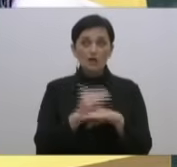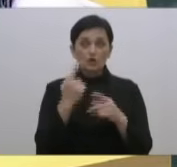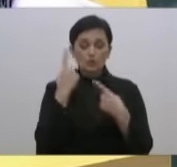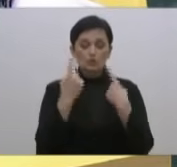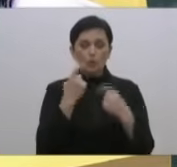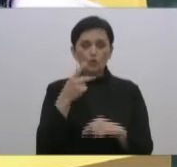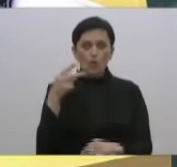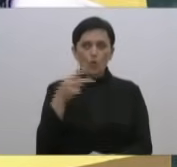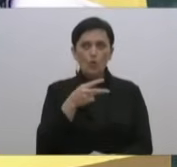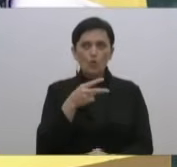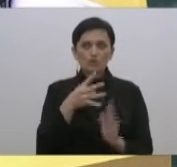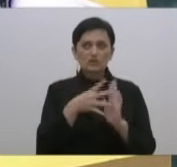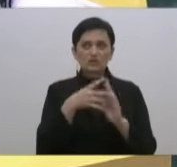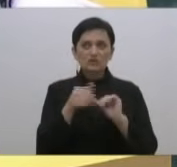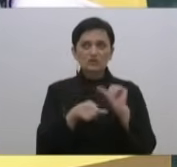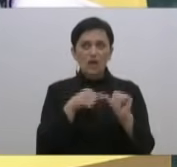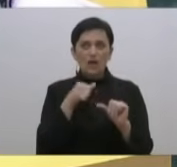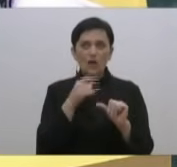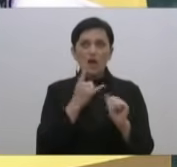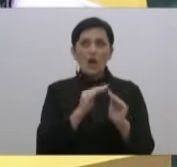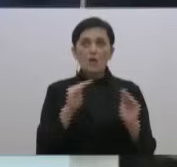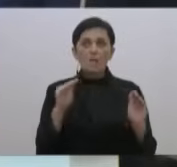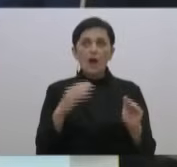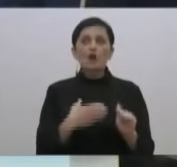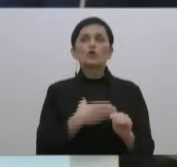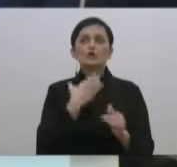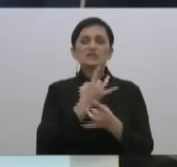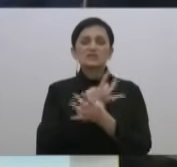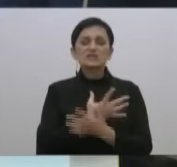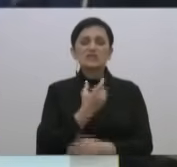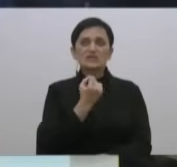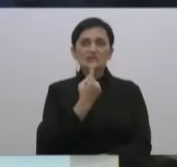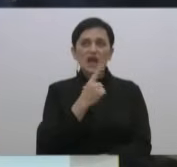მონაცემებს, 2009 წელს ბავშვთა უკიდურესი სიღარიბე იყო